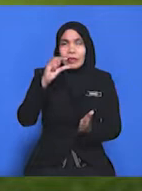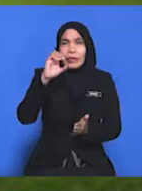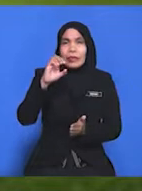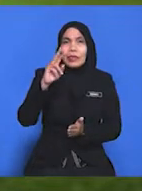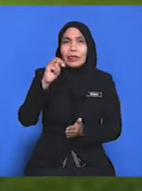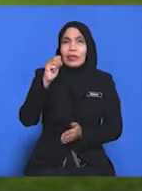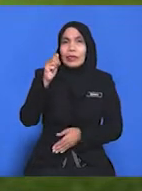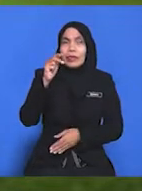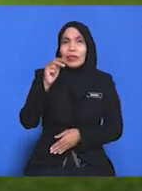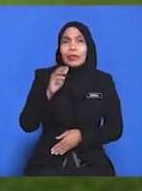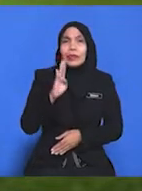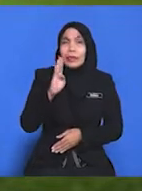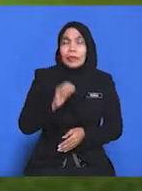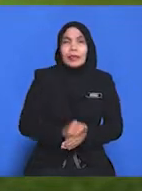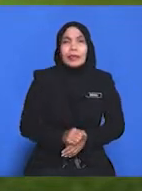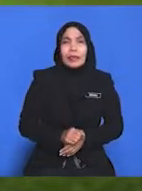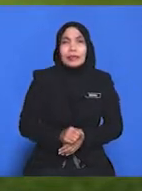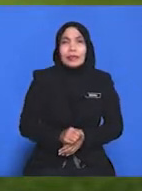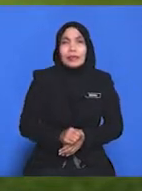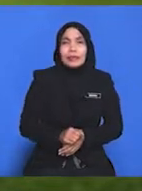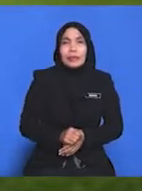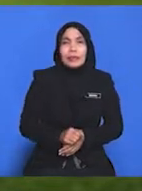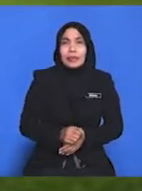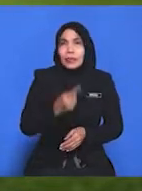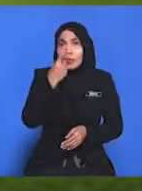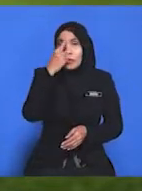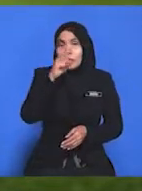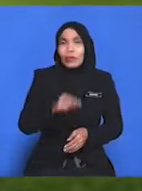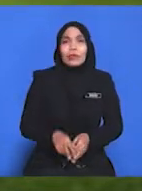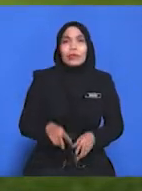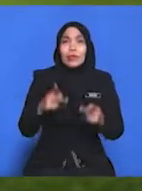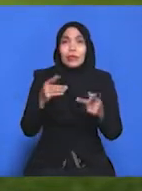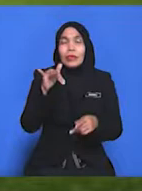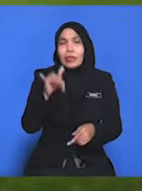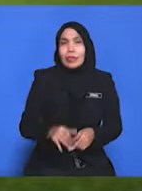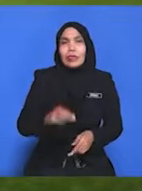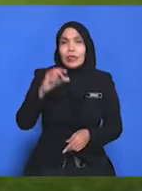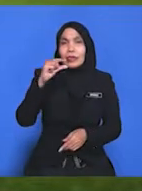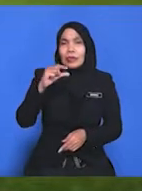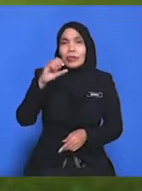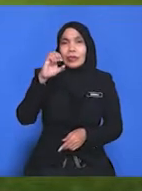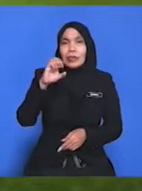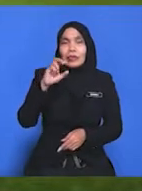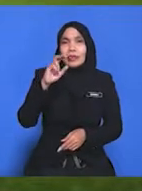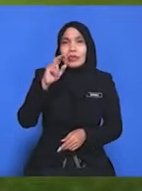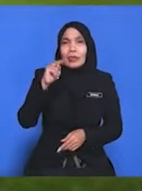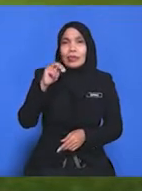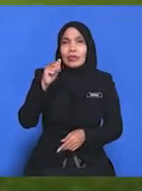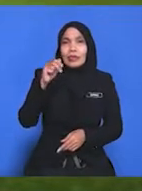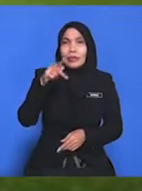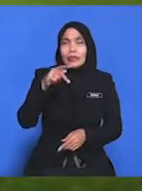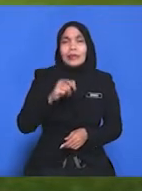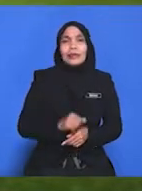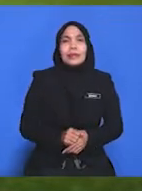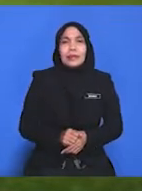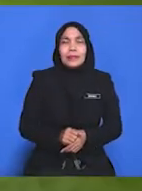mempunyai jumlah pasukan yang genap dan bagaimana kita hendak memulakan melakarkan bracket bagi penyertaan